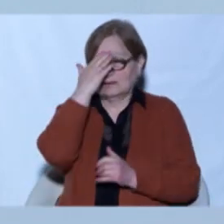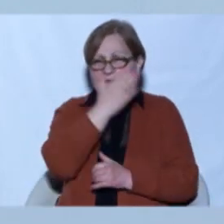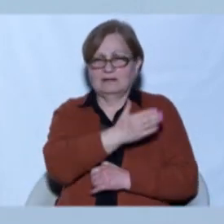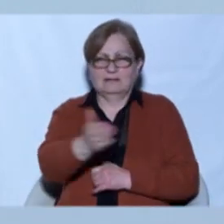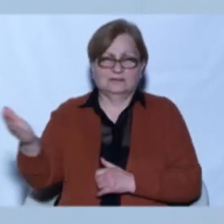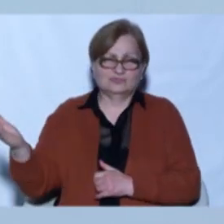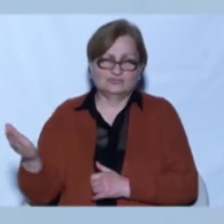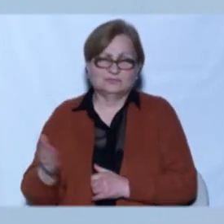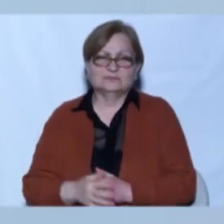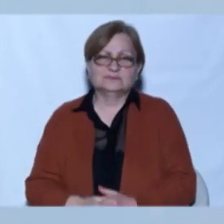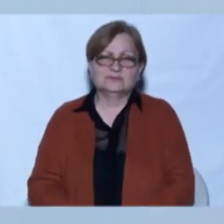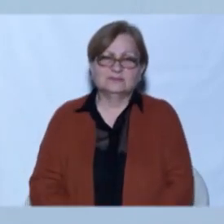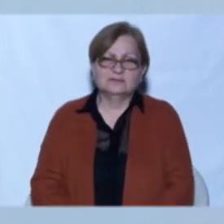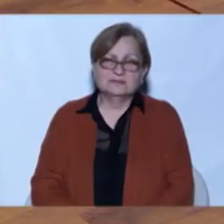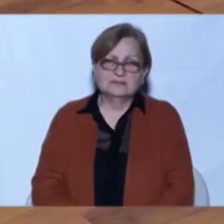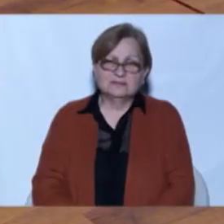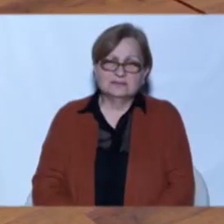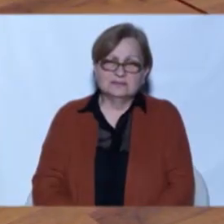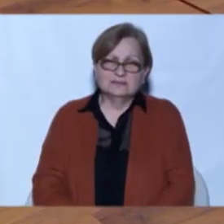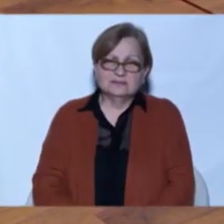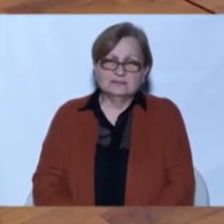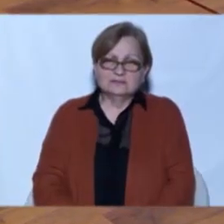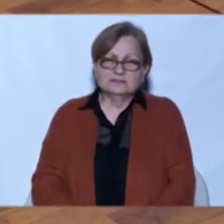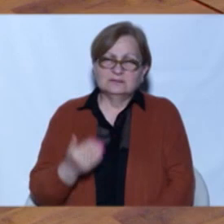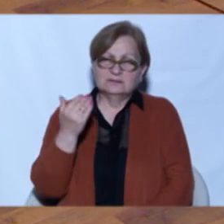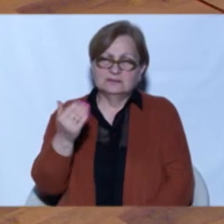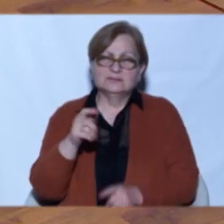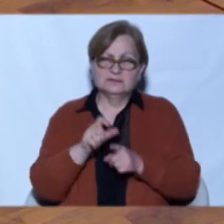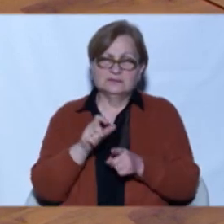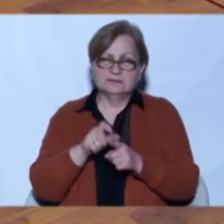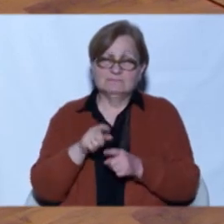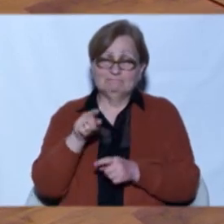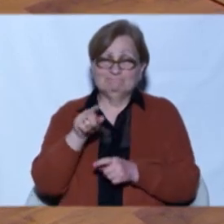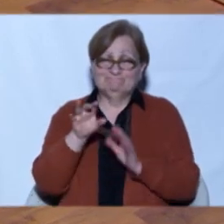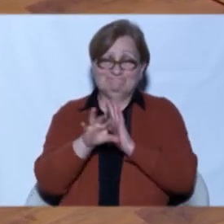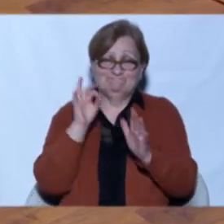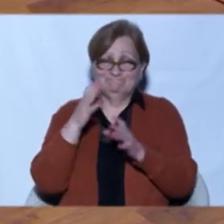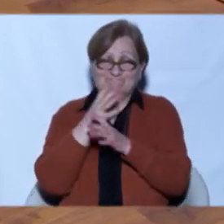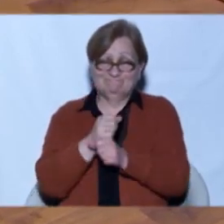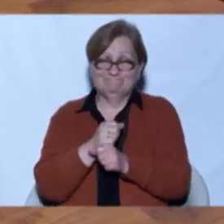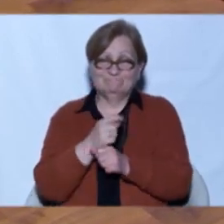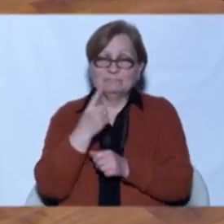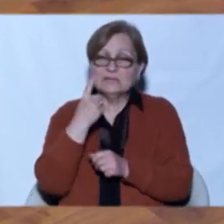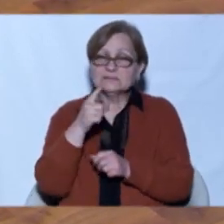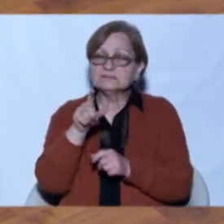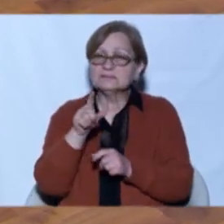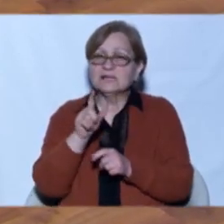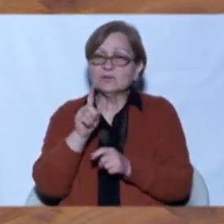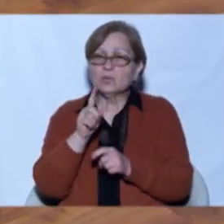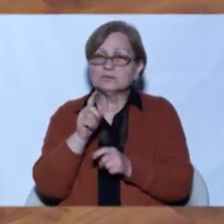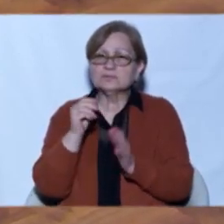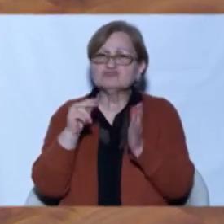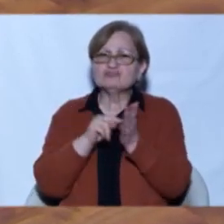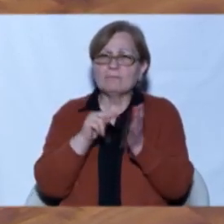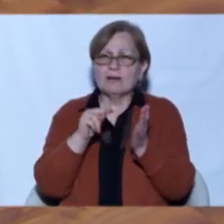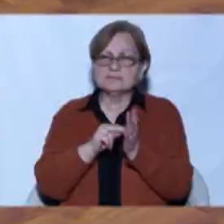ხალხში. ეს სიტყვები, მისი ლექსის ეს ნაწყვეტი არის ერთგვარი შეფასება თვითონ